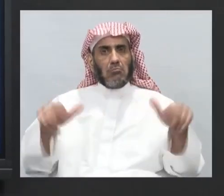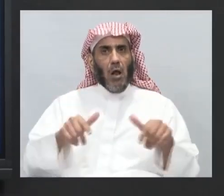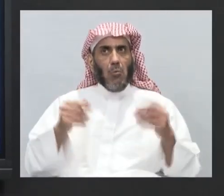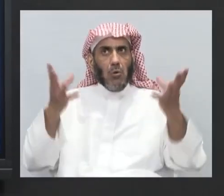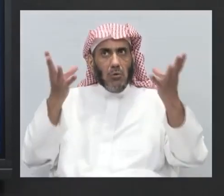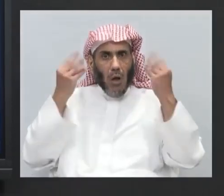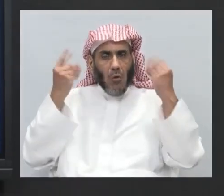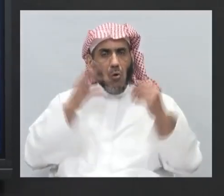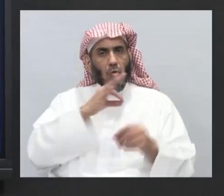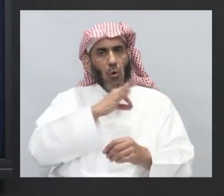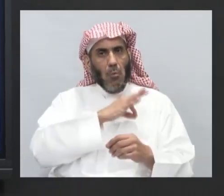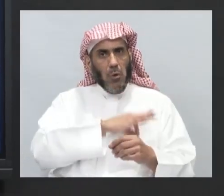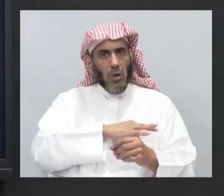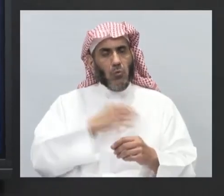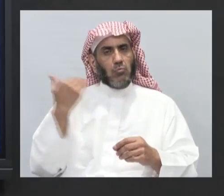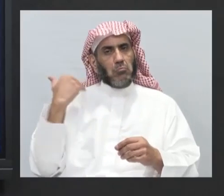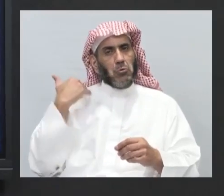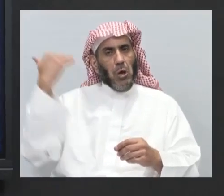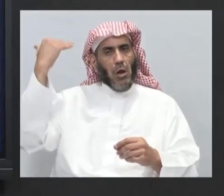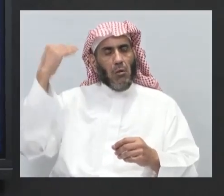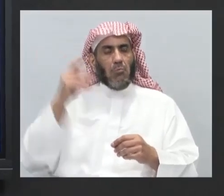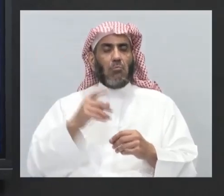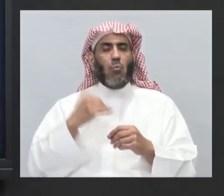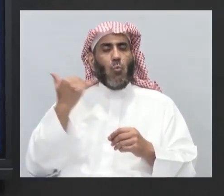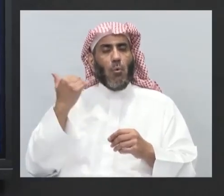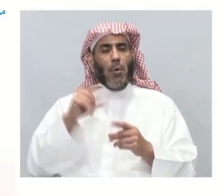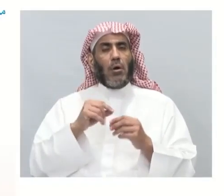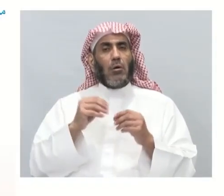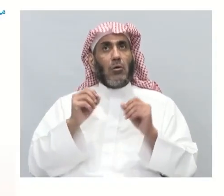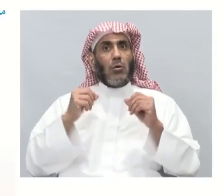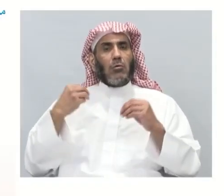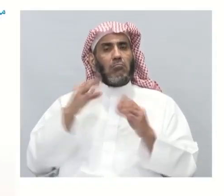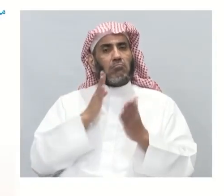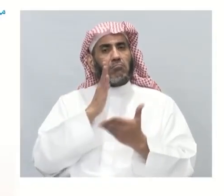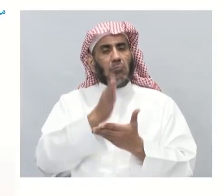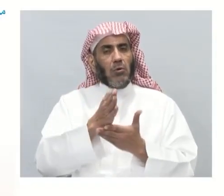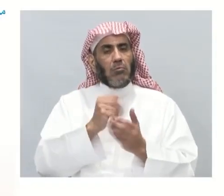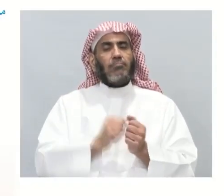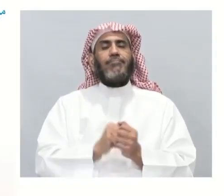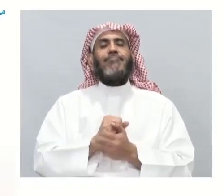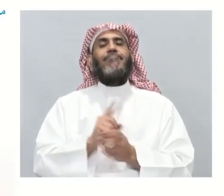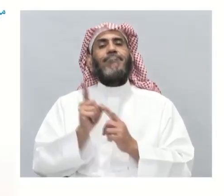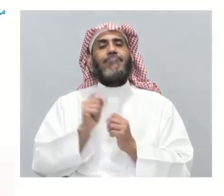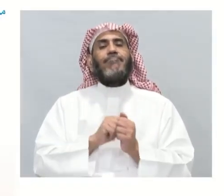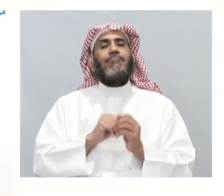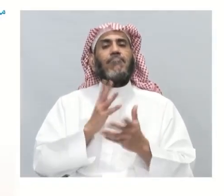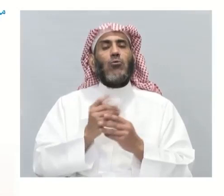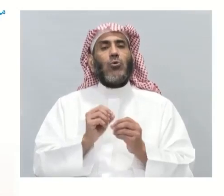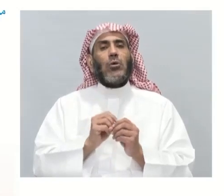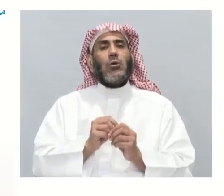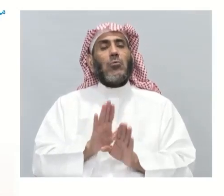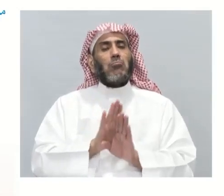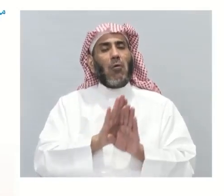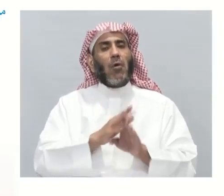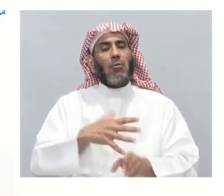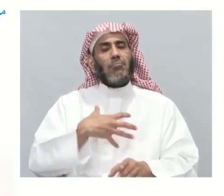علما سينتفع به سيجر عليه هذه من الامور التي تنير له الدرب وتشكل يعني دفعه معنويه